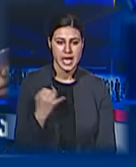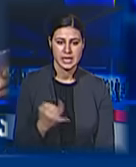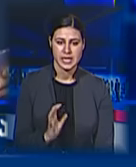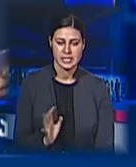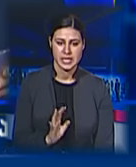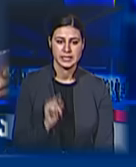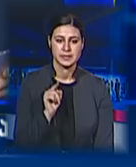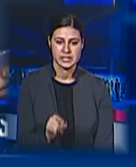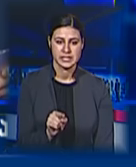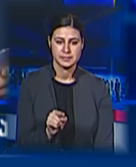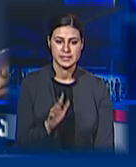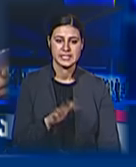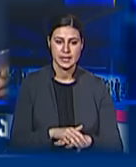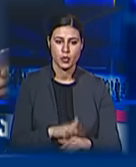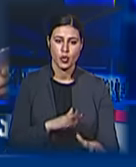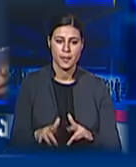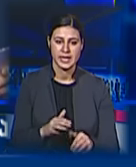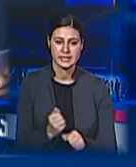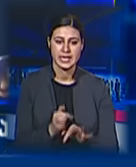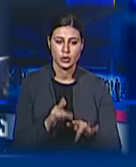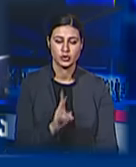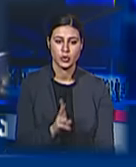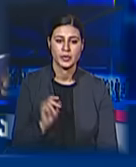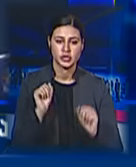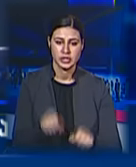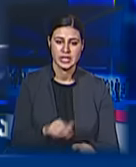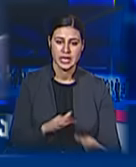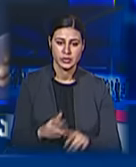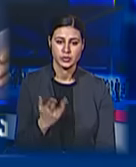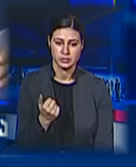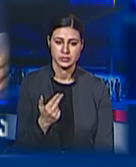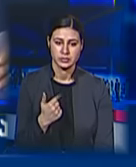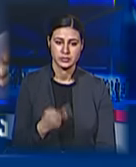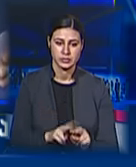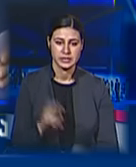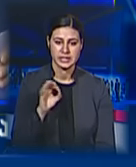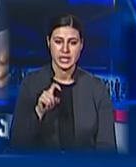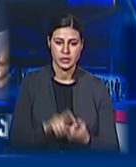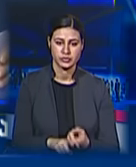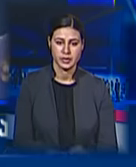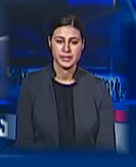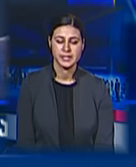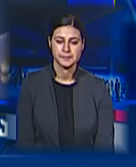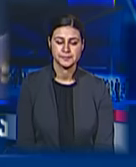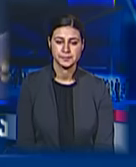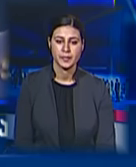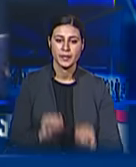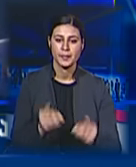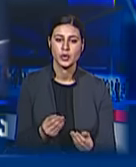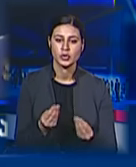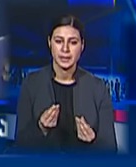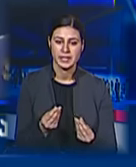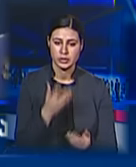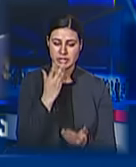აინტერესებთ იმ საბანკო ოპერაციების განხორციელება, რომელიც შეიძლება განახორციელოს მიკროსაფინანსო ორგანიზაციებმა. მიკროსაფინანსოები